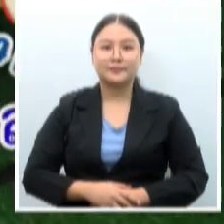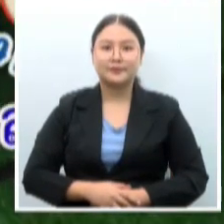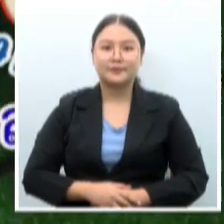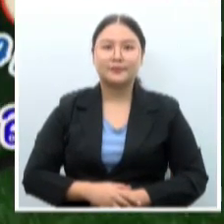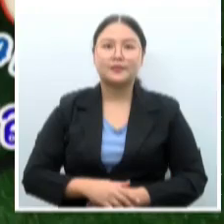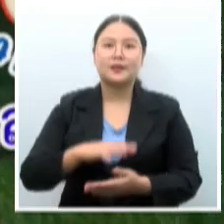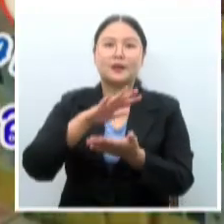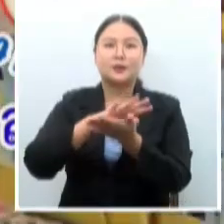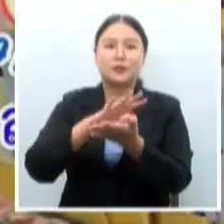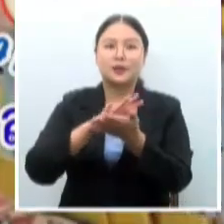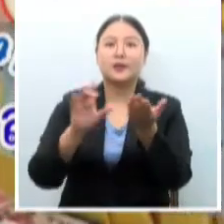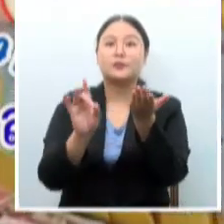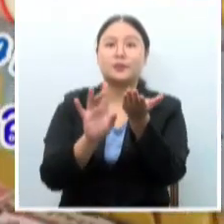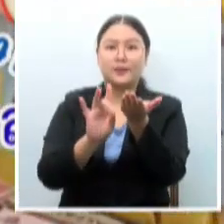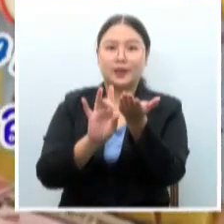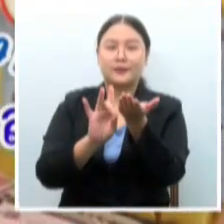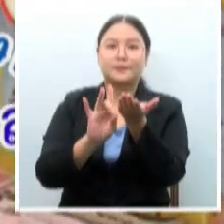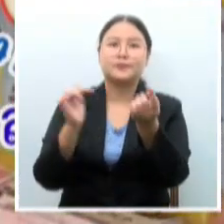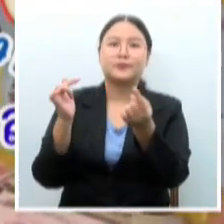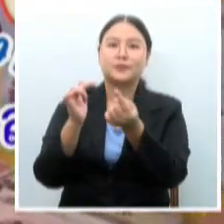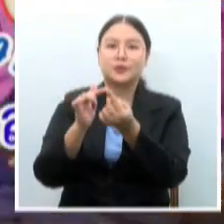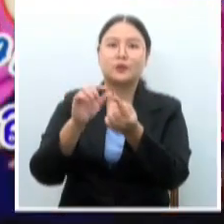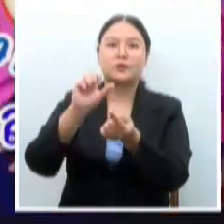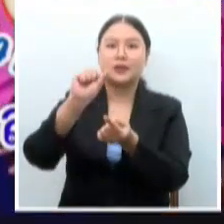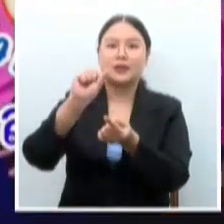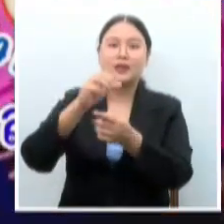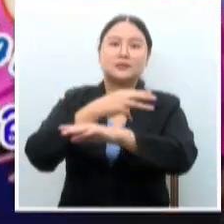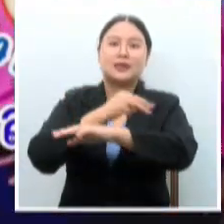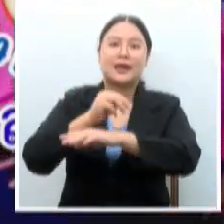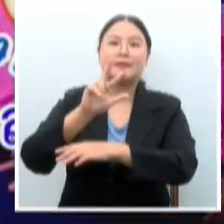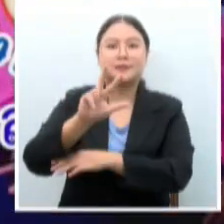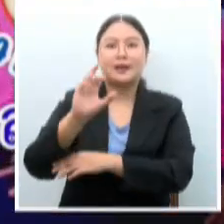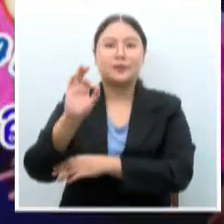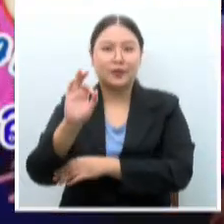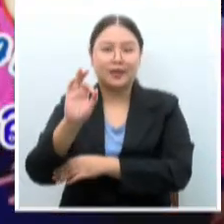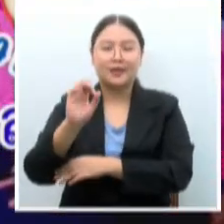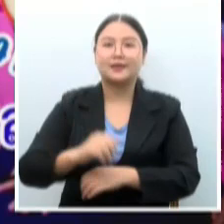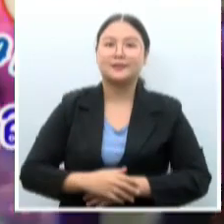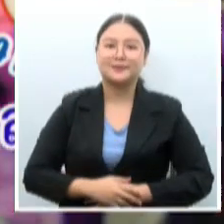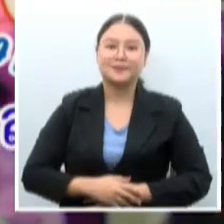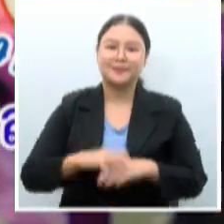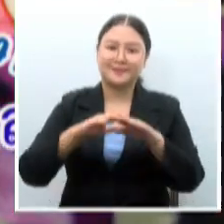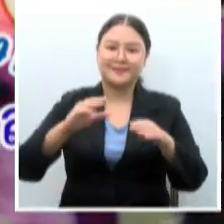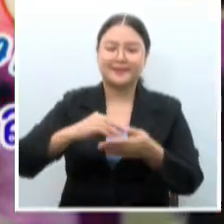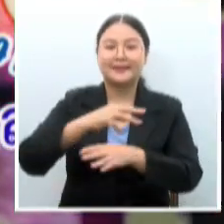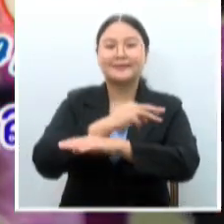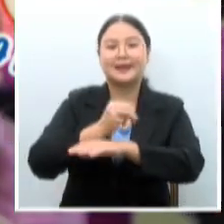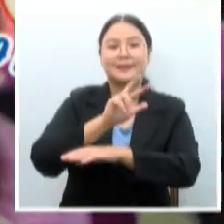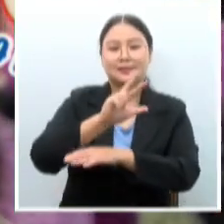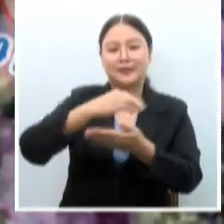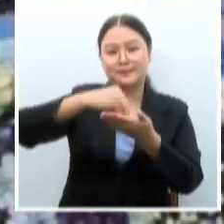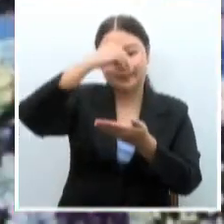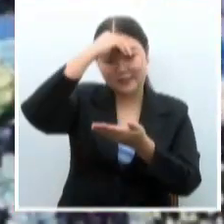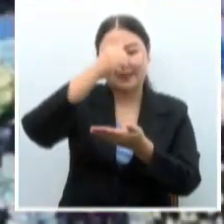โรงเรียนคุณภาพภายใต้นโยบายสารคาม3โอเคเด็กสารคาม3ได้เรียนเรียนดีมีความ